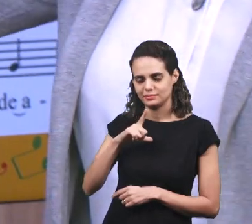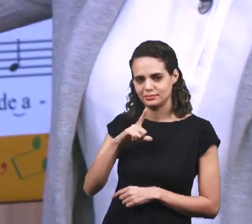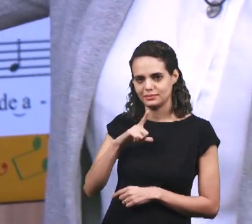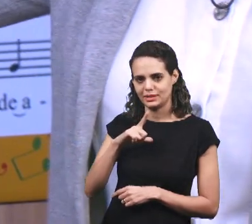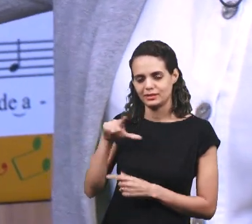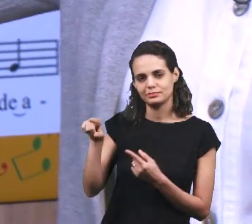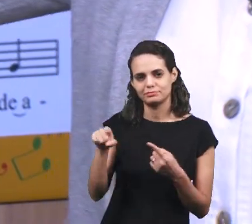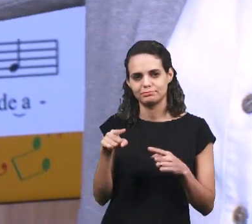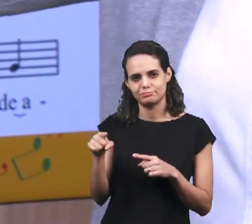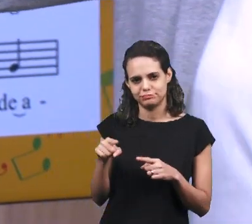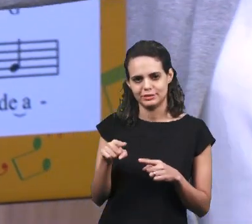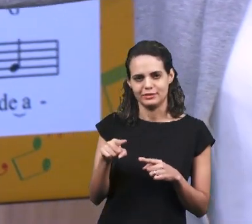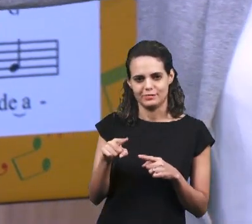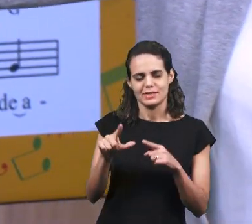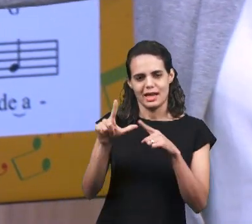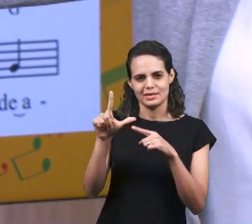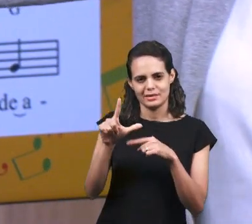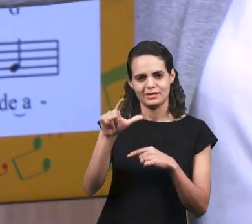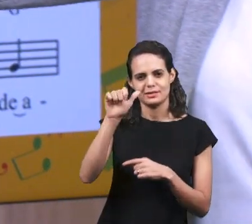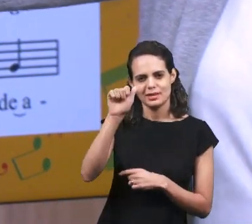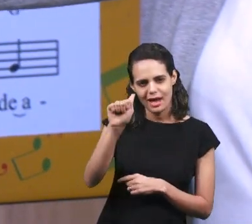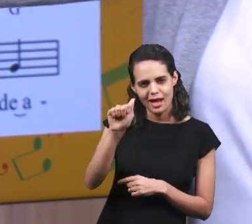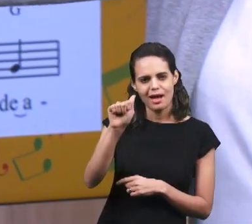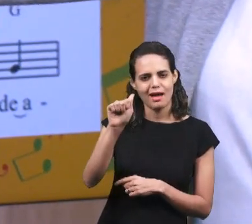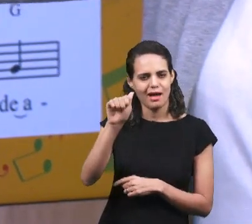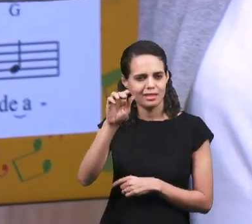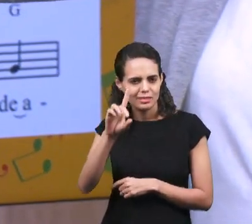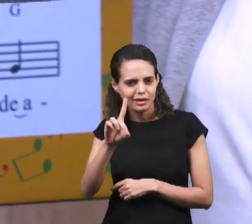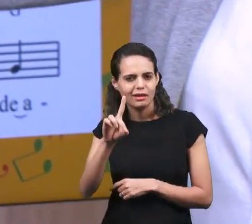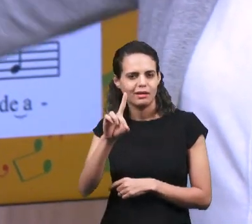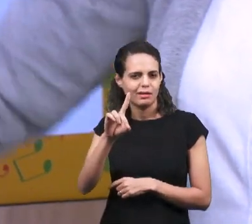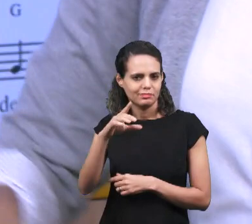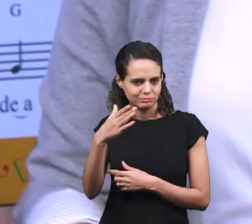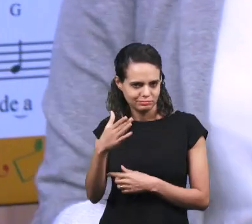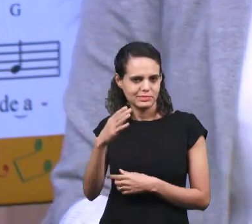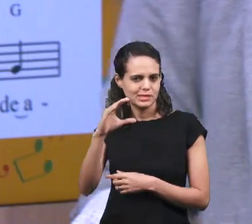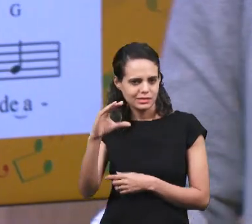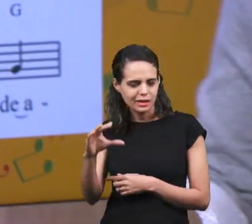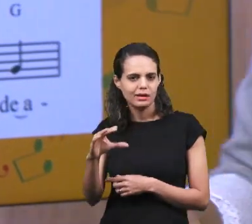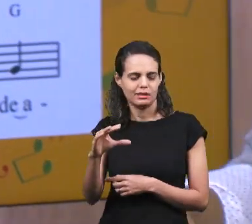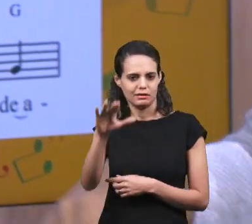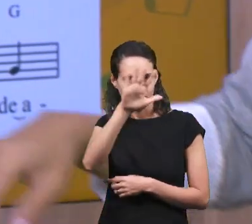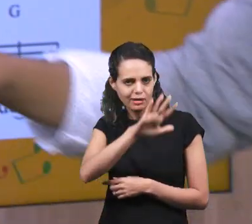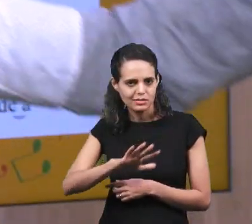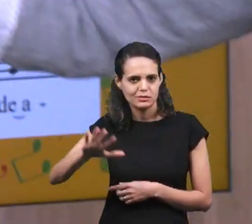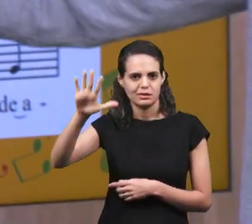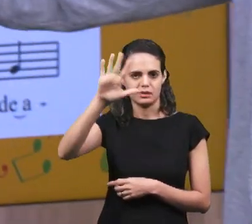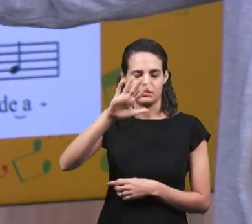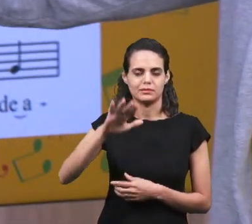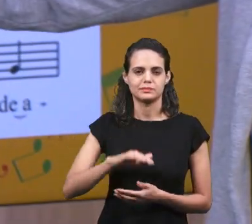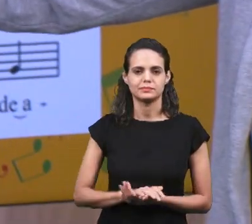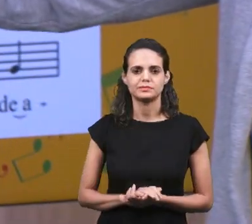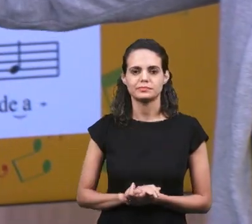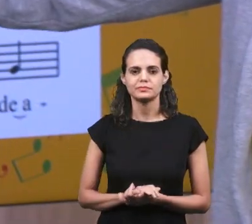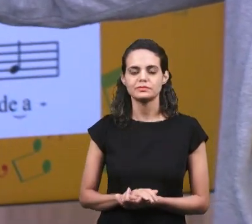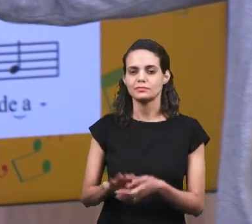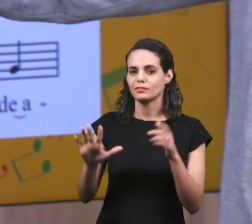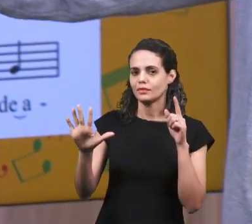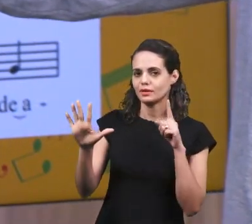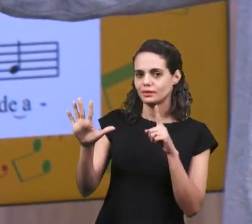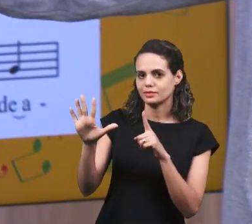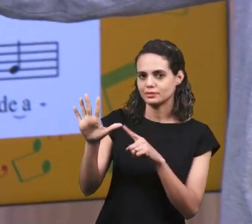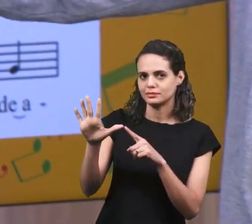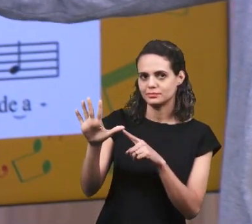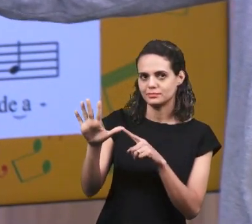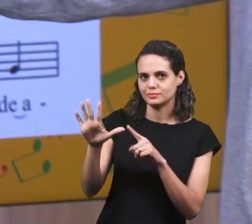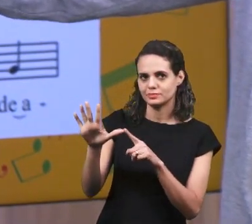universelle. Donc, c'est important que vous puissiez accompagner ici le C, on le fait avec le doigt 5. Le F,